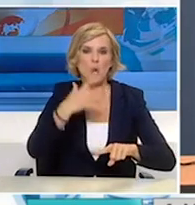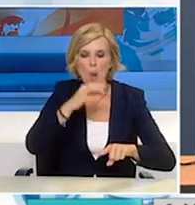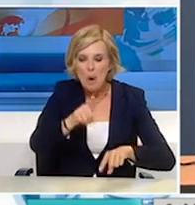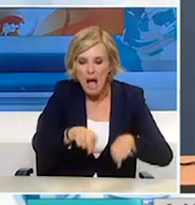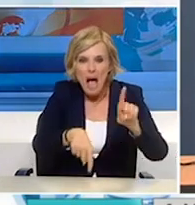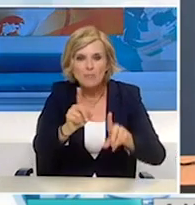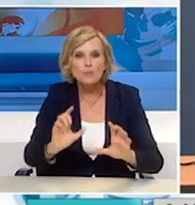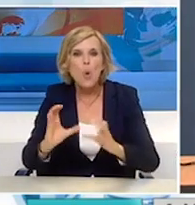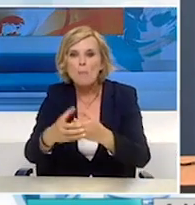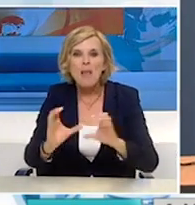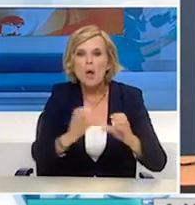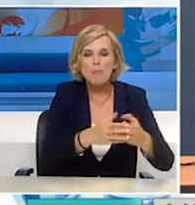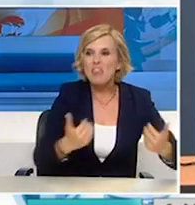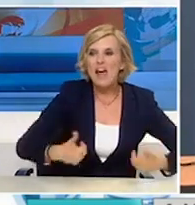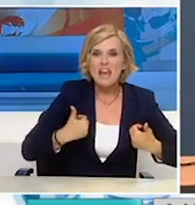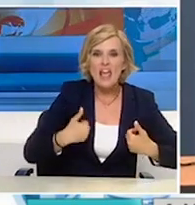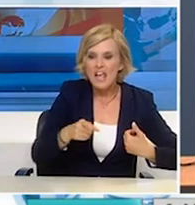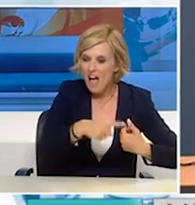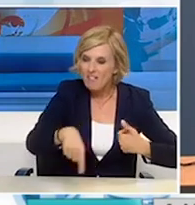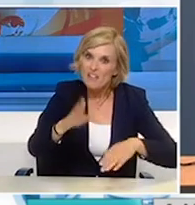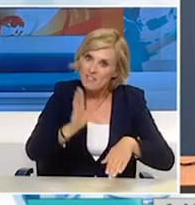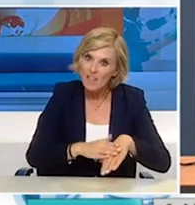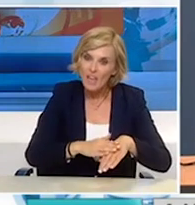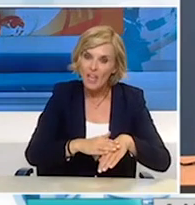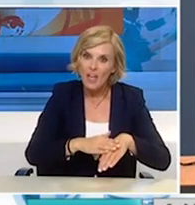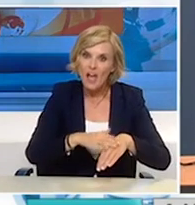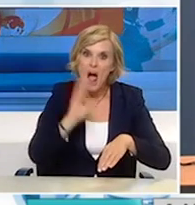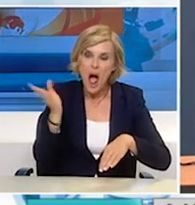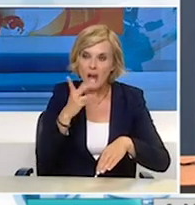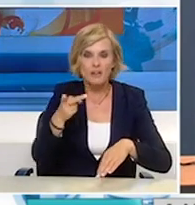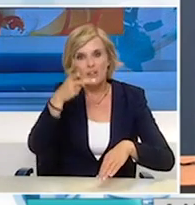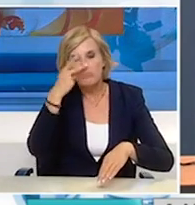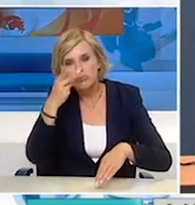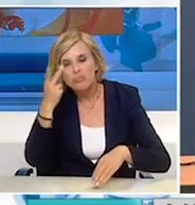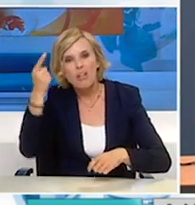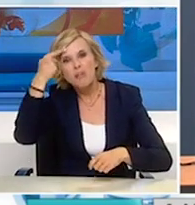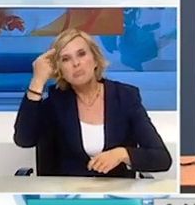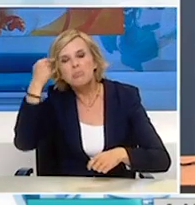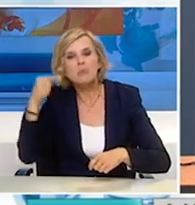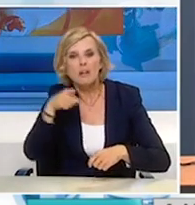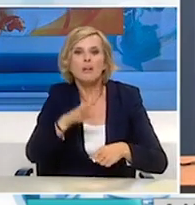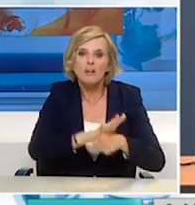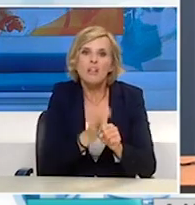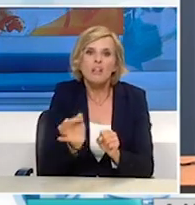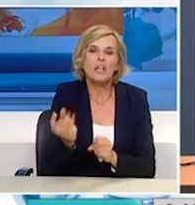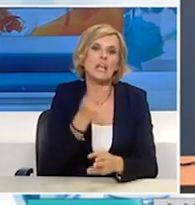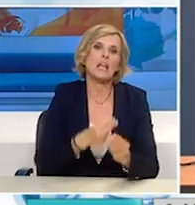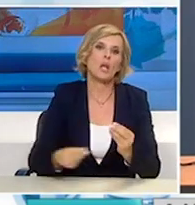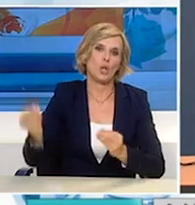προσωπικά πιστεύω και προκύπτει μέσα από μια σειρά δεδομένων ότι είναι σε μονοψήφια νούμερα